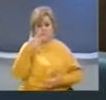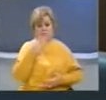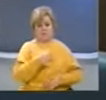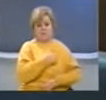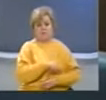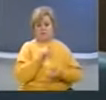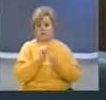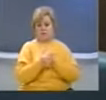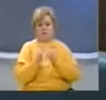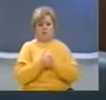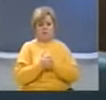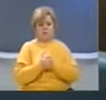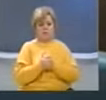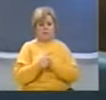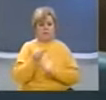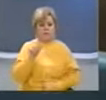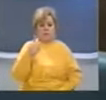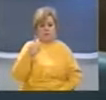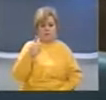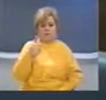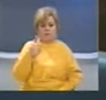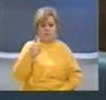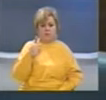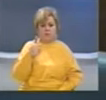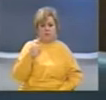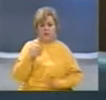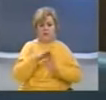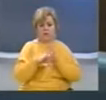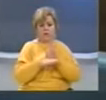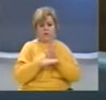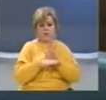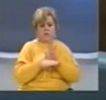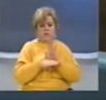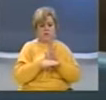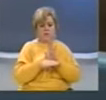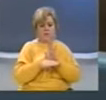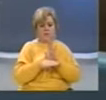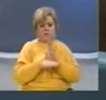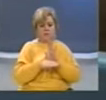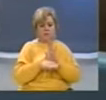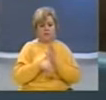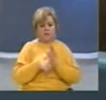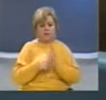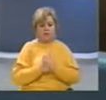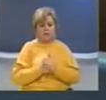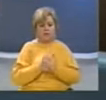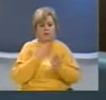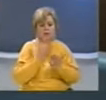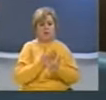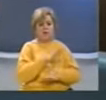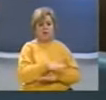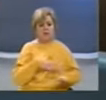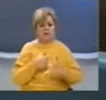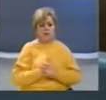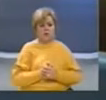viti. Kolona e parë ku është ligji që ka qenë procedurë para shpërndarjes të Kuvendit,